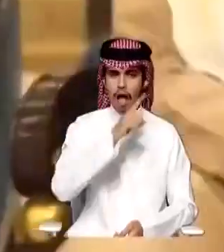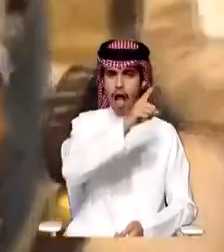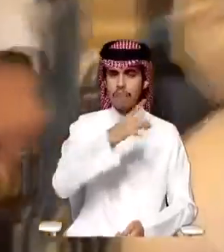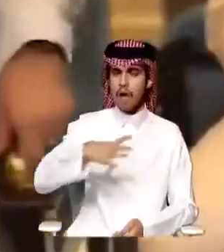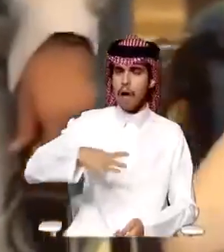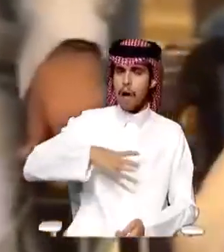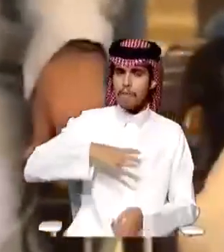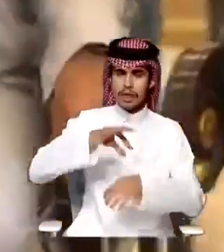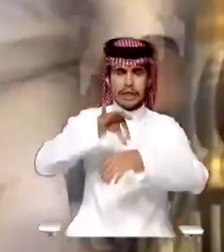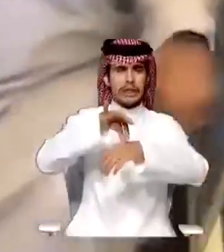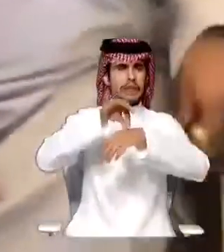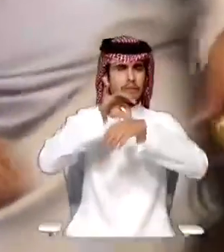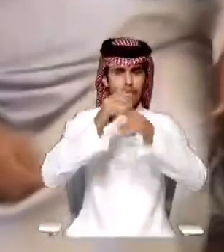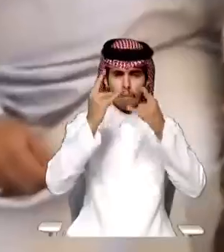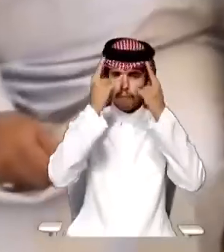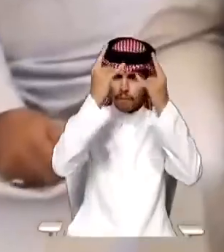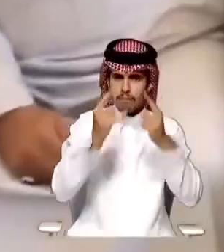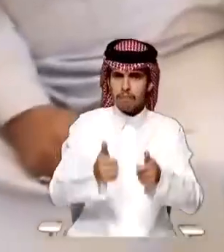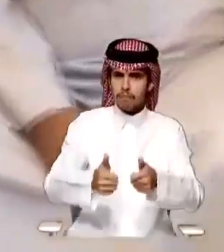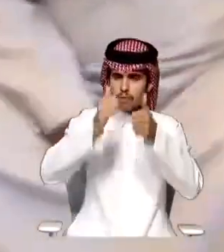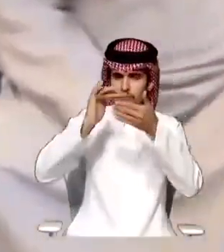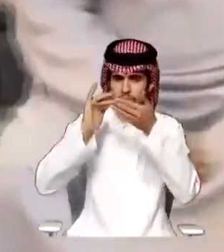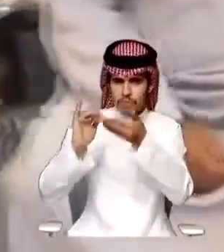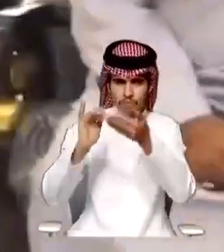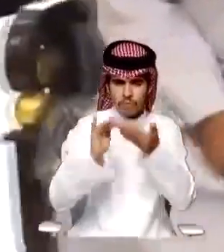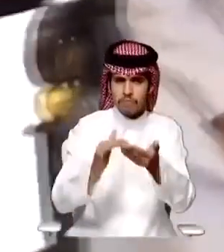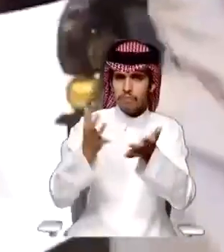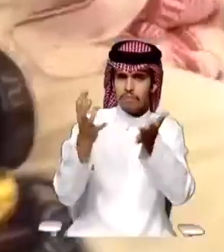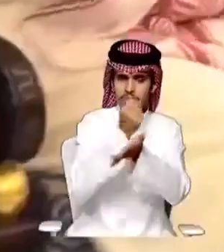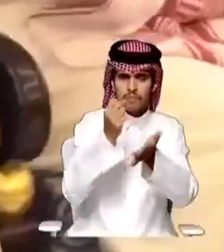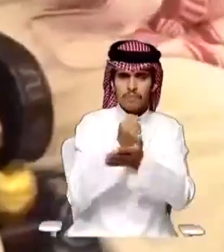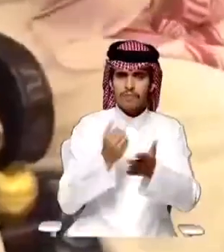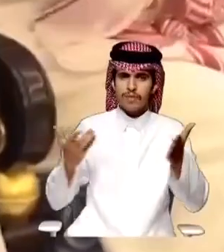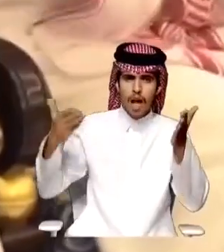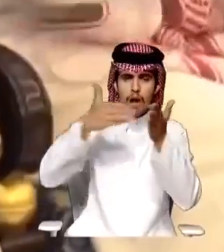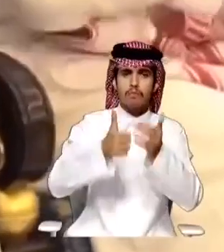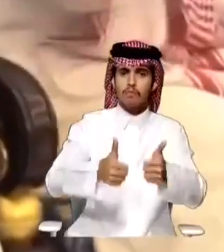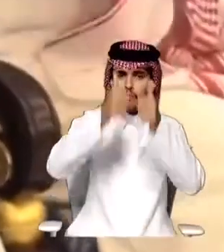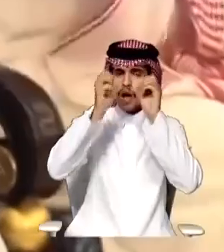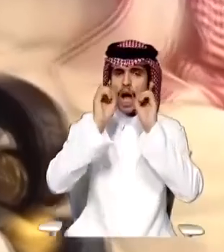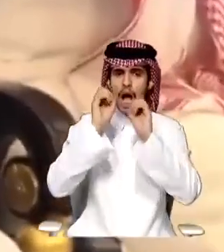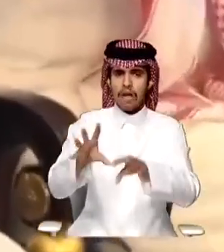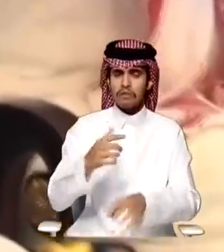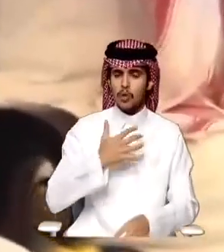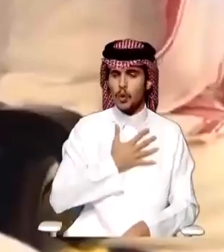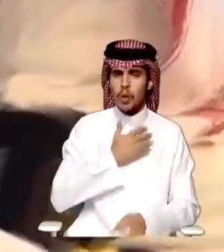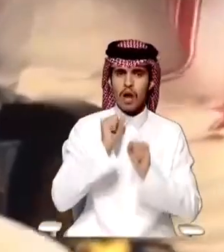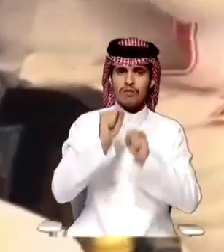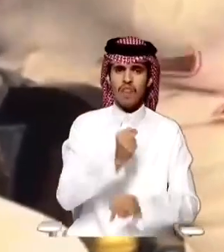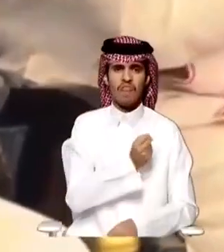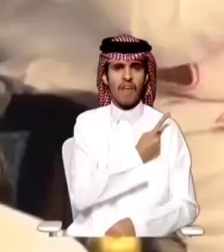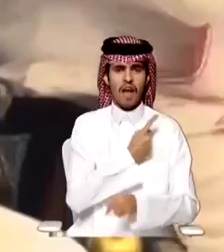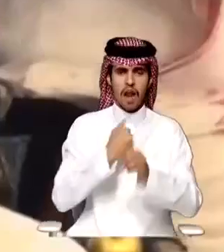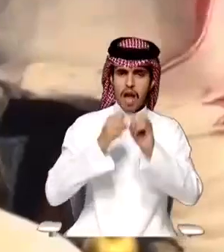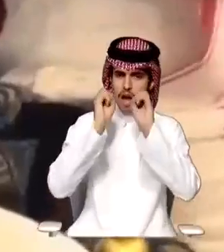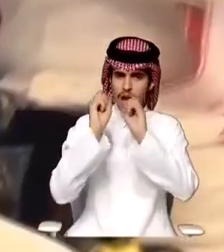مكن المميزين وامن بقدراتهم حتى منحهم شعور الثقه بالنفس فتميز في